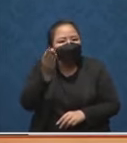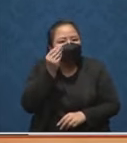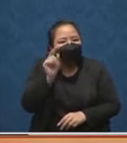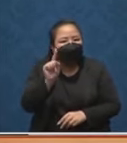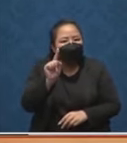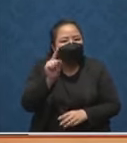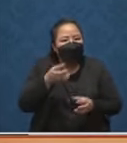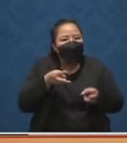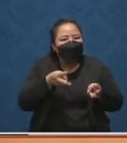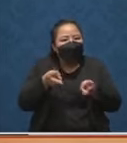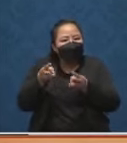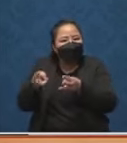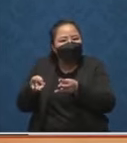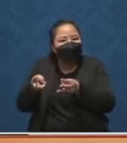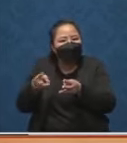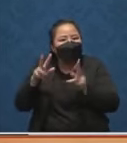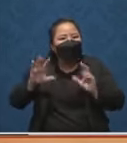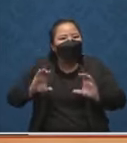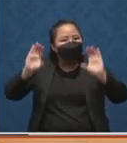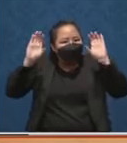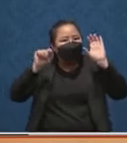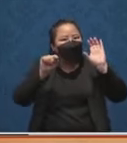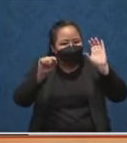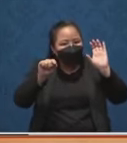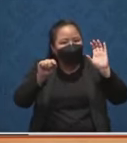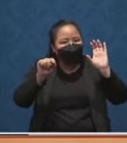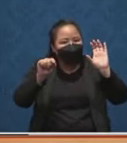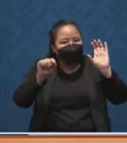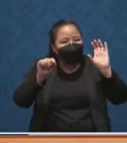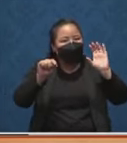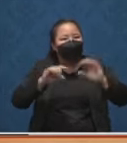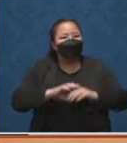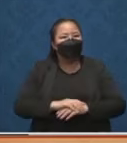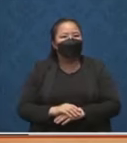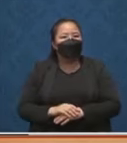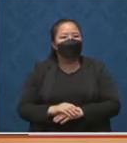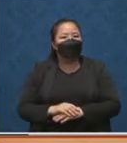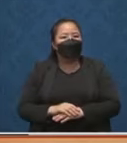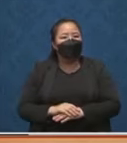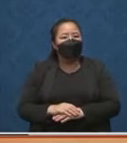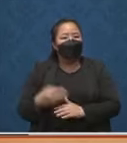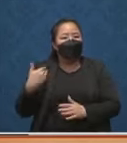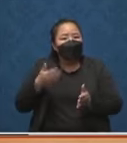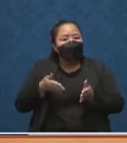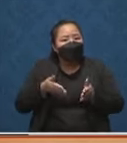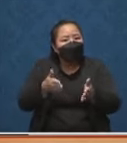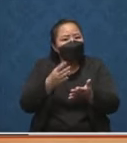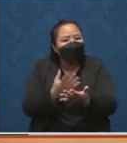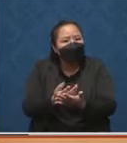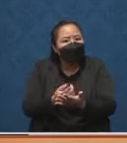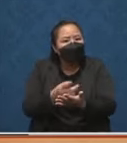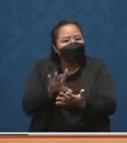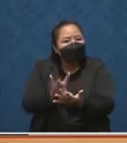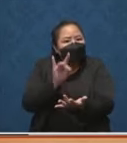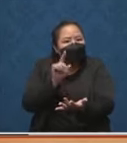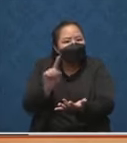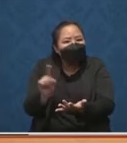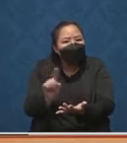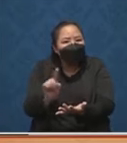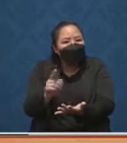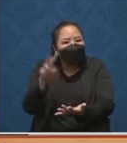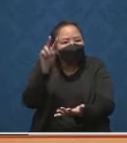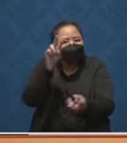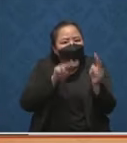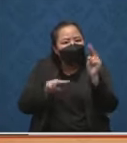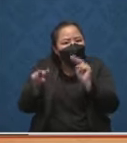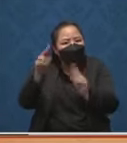แนวทางหรือว่านโยบายจากรัฐบาลนี้ทางเลือกที่เหลืออยู่นะคะก็คือว่าถ้าจำเป็นที่จะต้องห